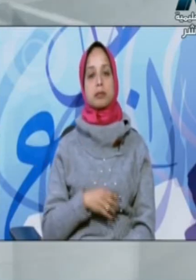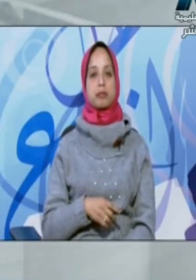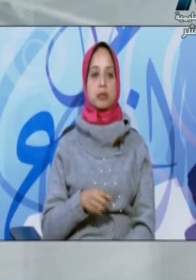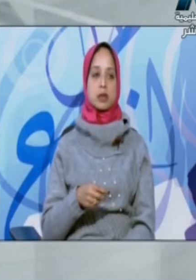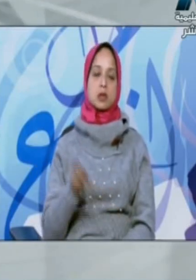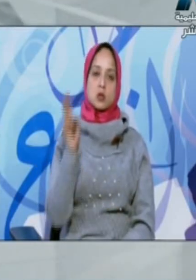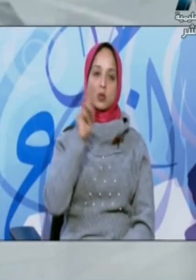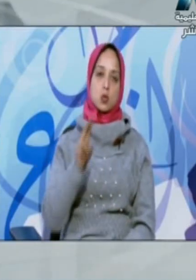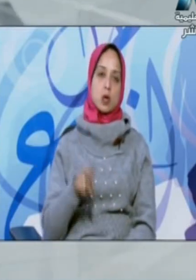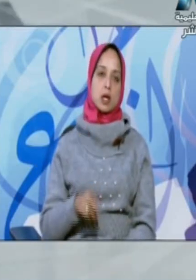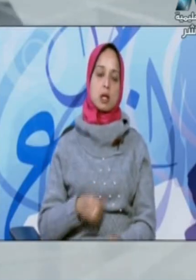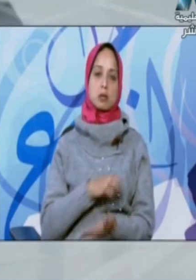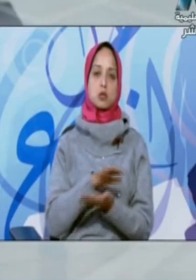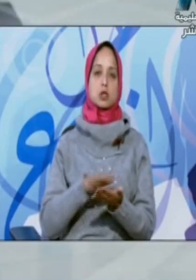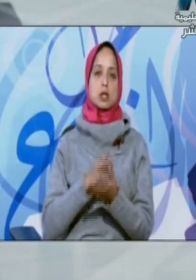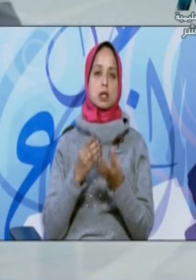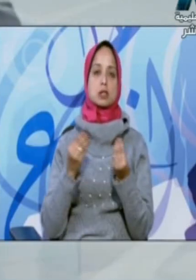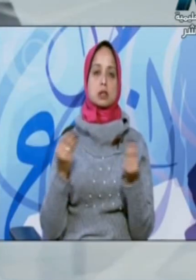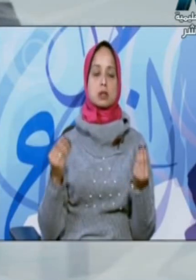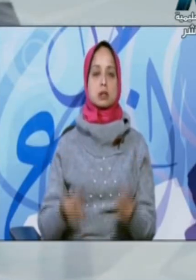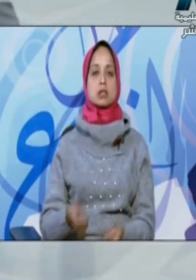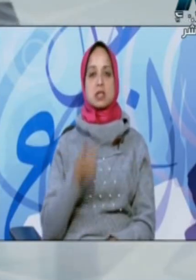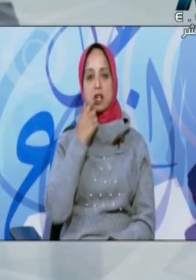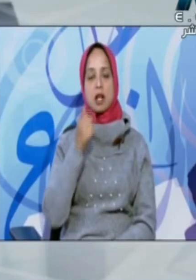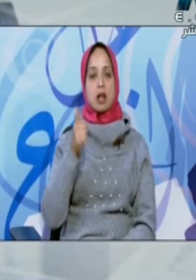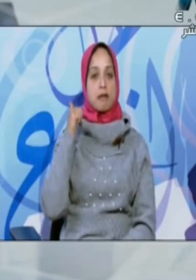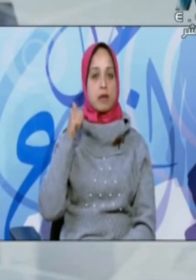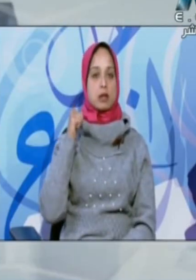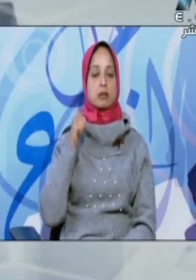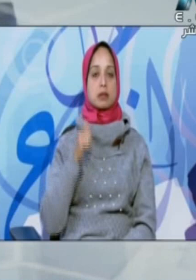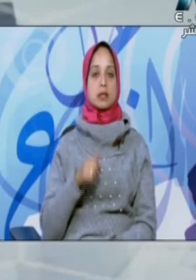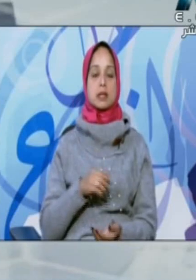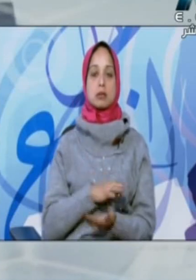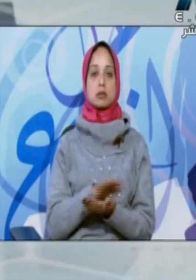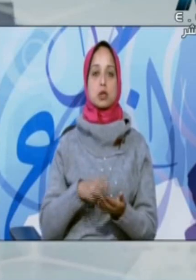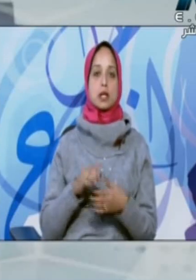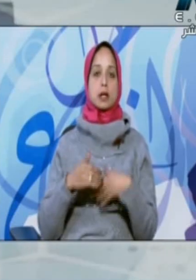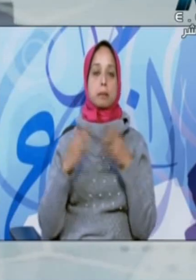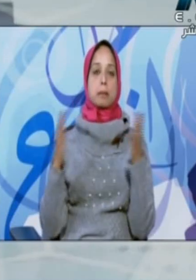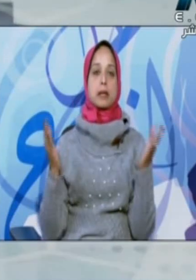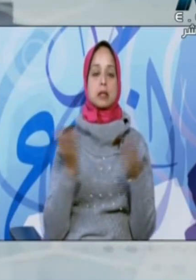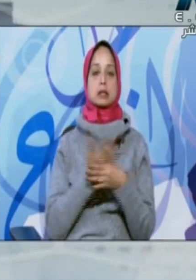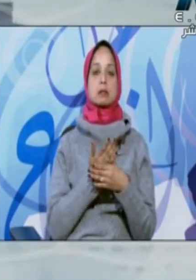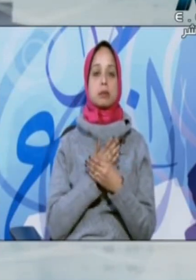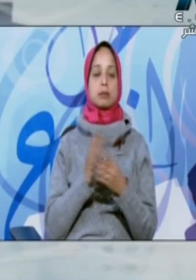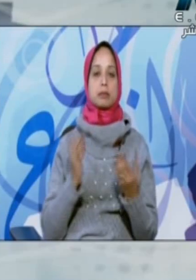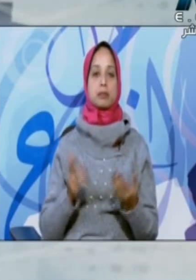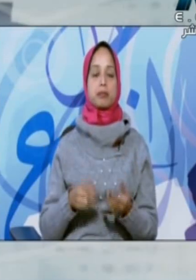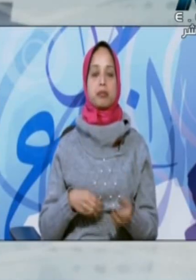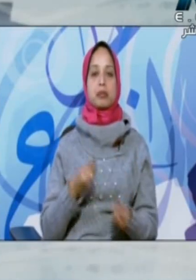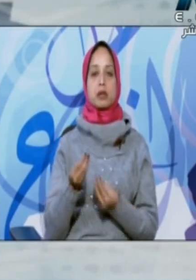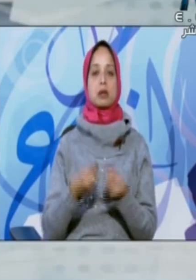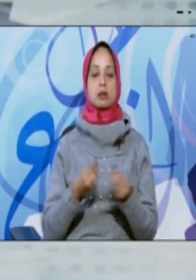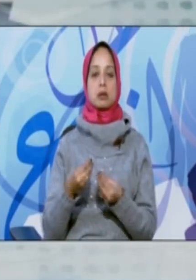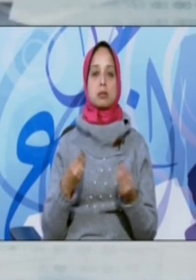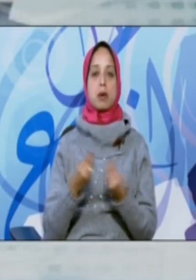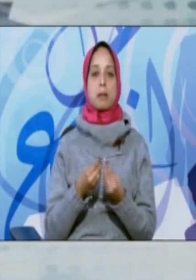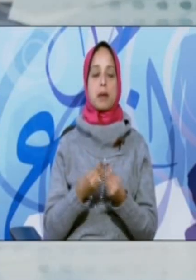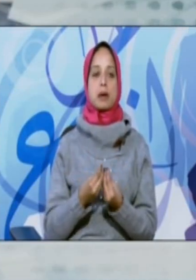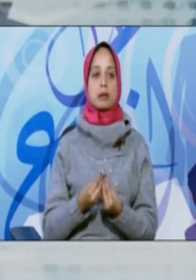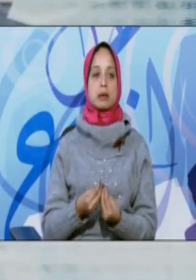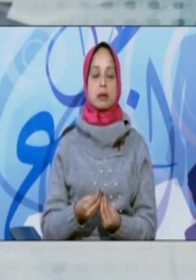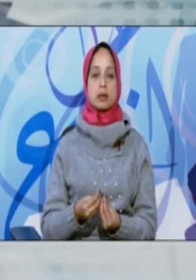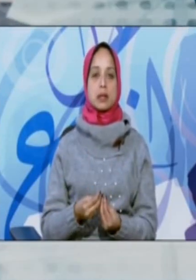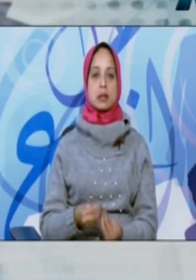اللي عاملة مشكلة كبيرة جدا في الامتحان السنة اللي فاتت. مشكلة كبيرة ليه؟ أنت قلت ما العلاقة بين الحرب العالمية الثانية وسياسة مصر الخارجية.